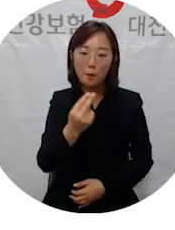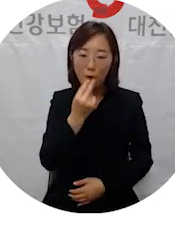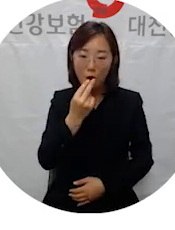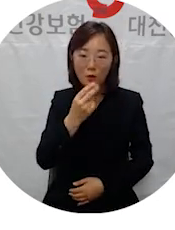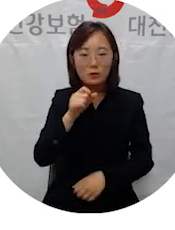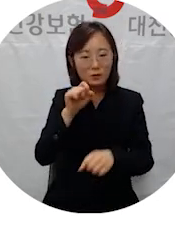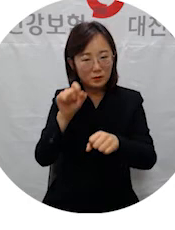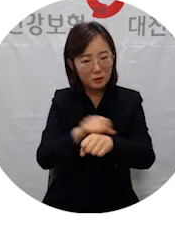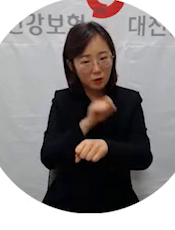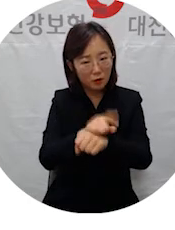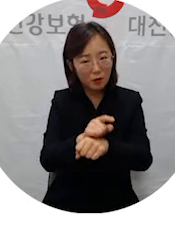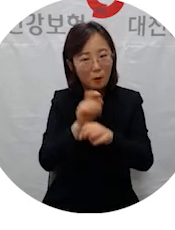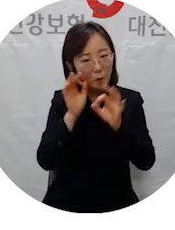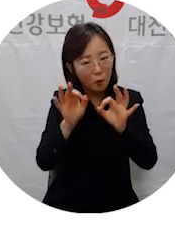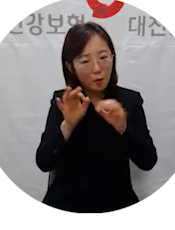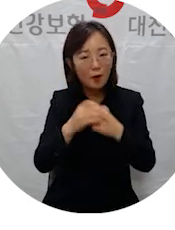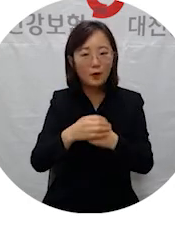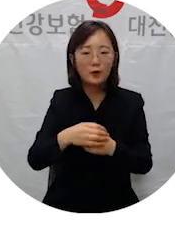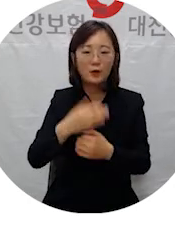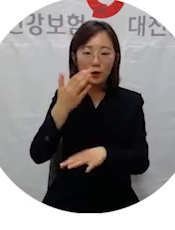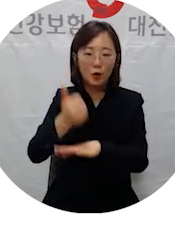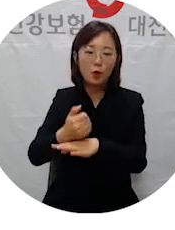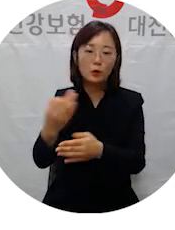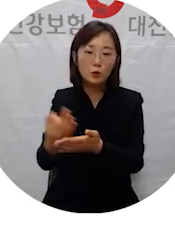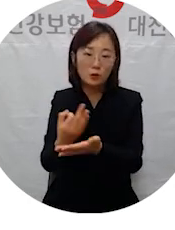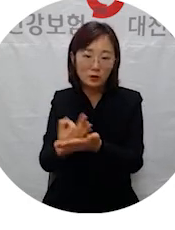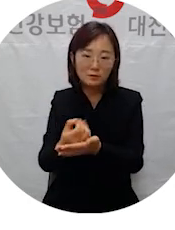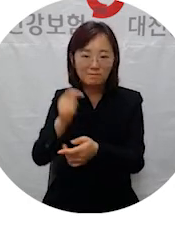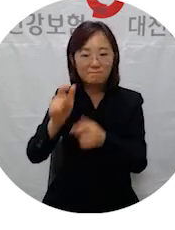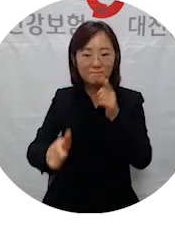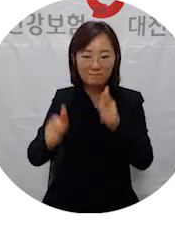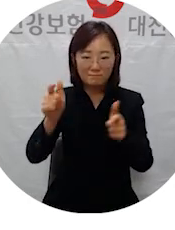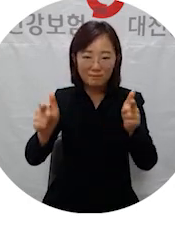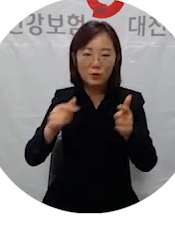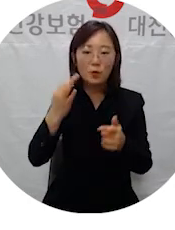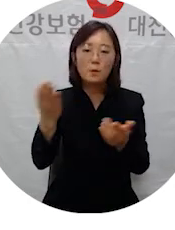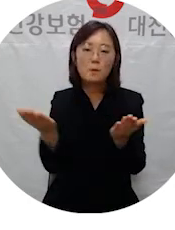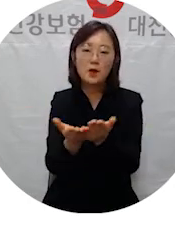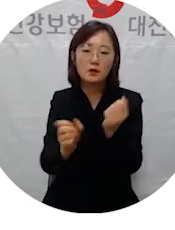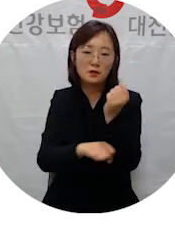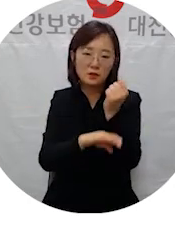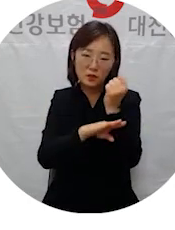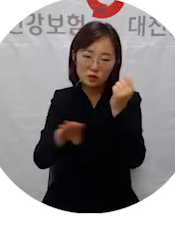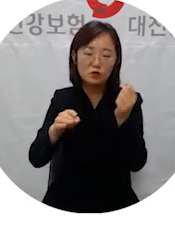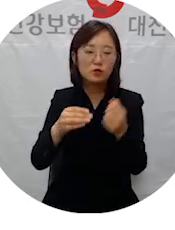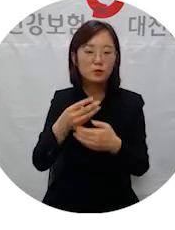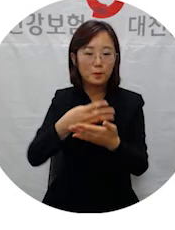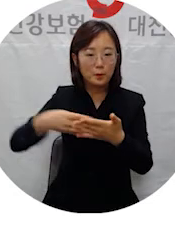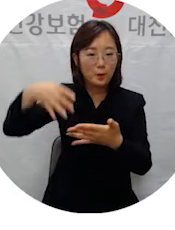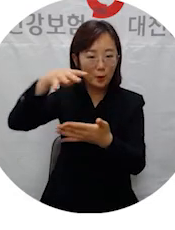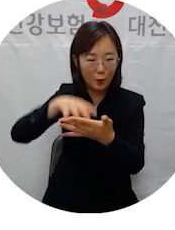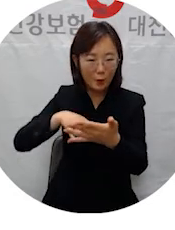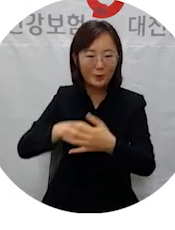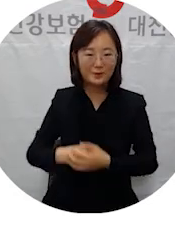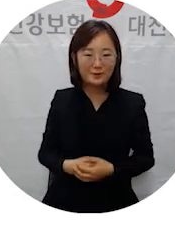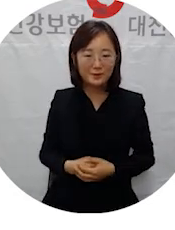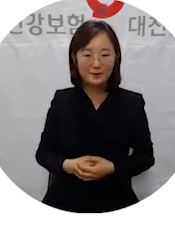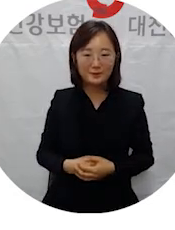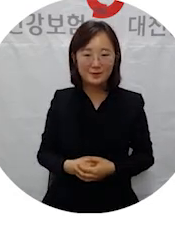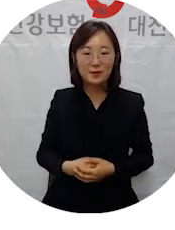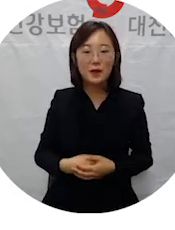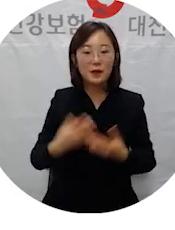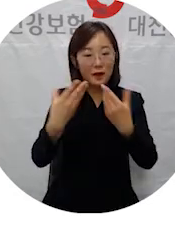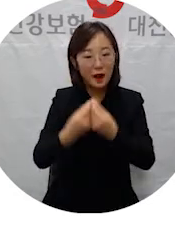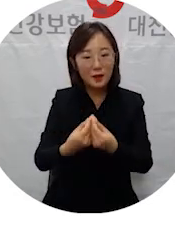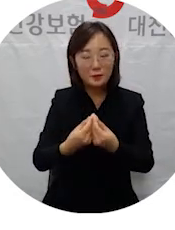2018년 전체적으로는 보험료 대비 약 1.8배의 혜택을 누리고 있습니다. 보험료를 1,000원